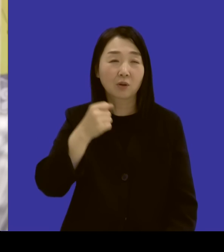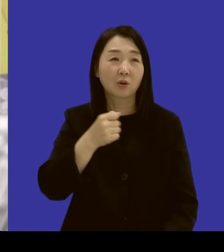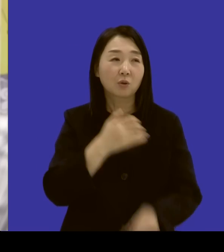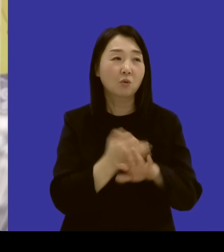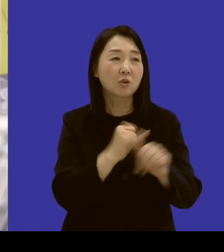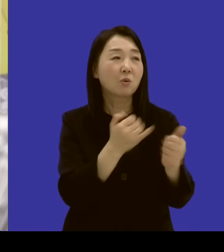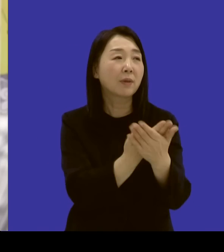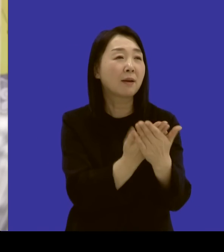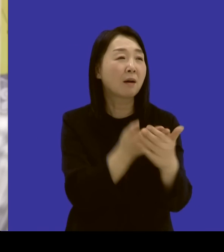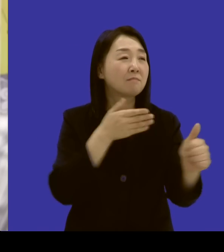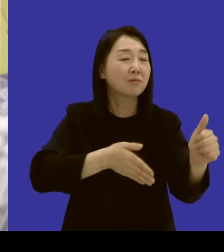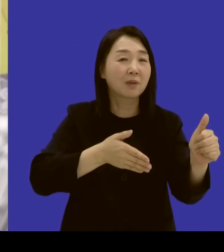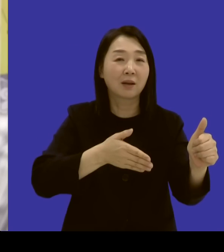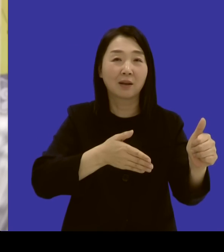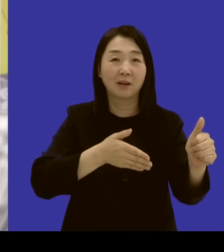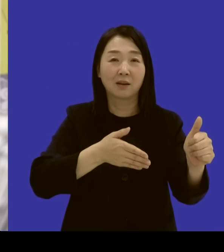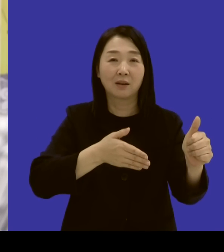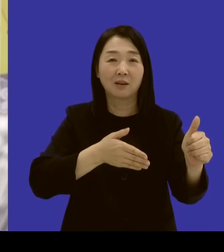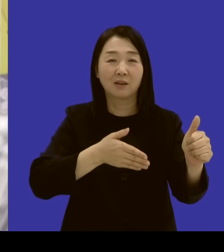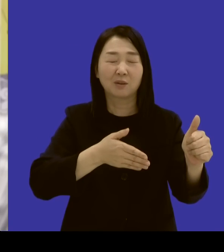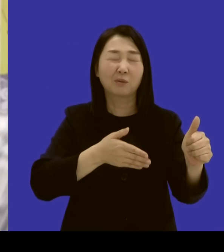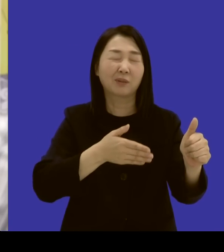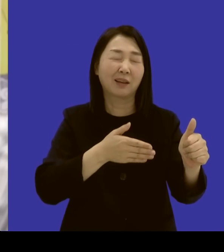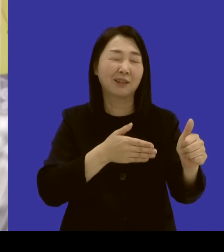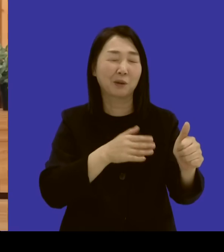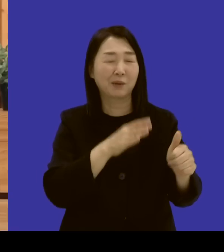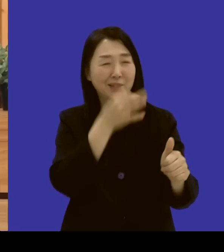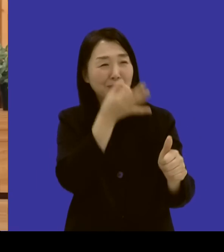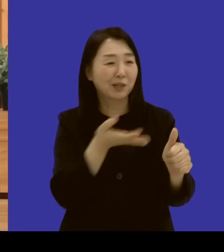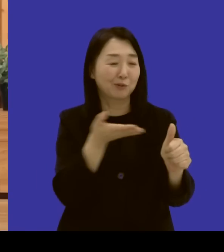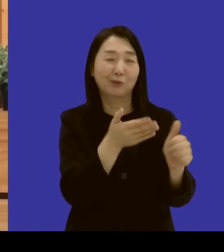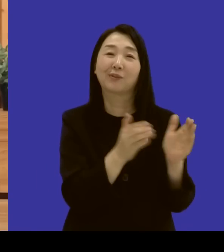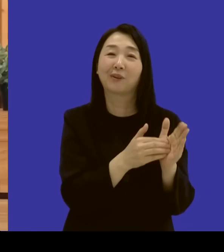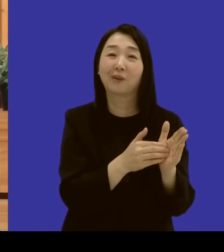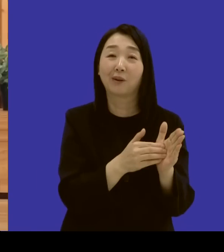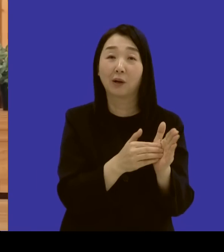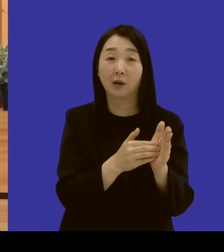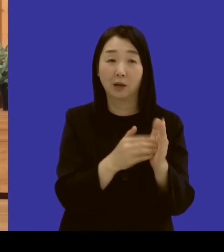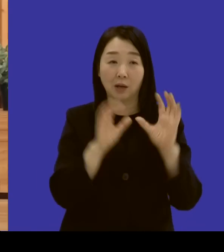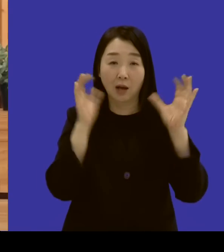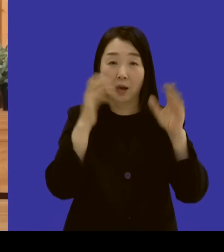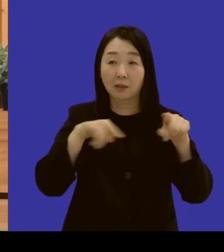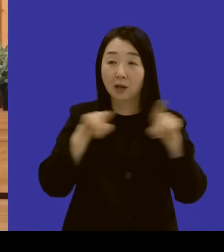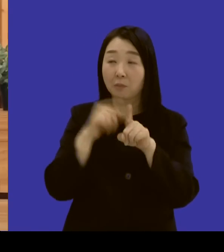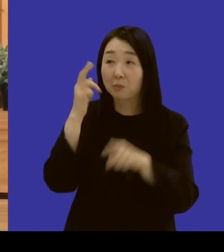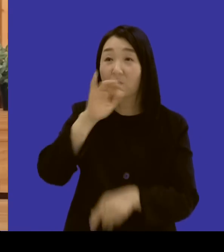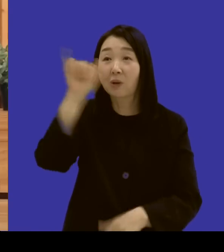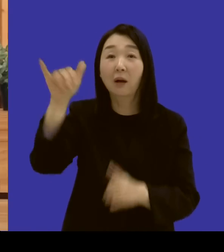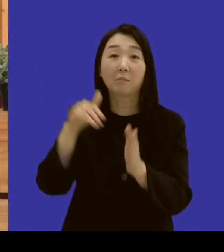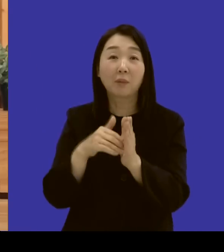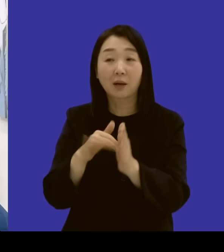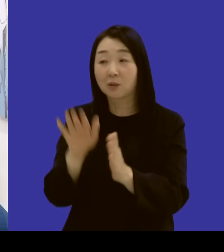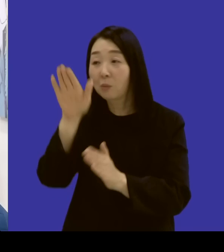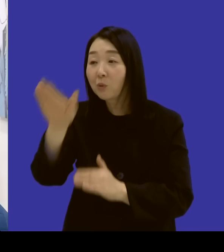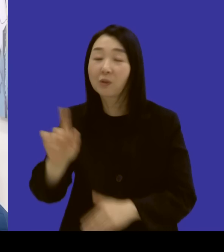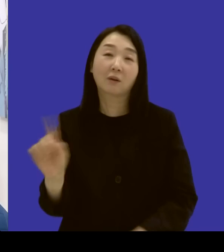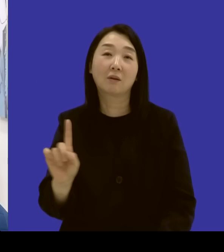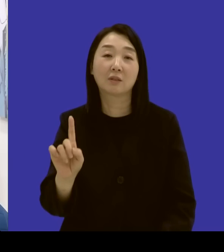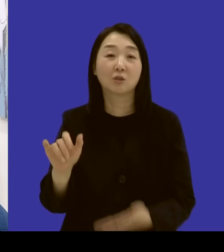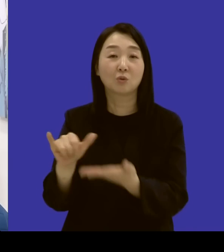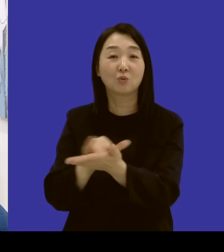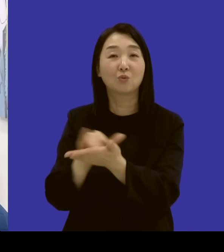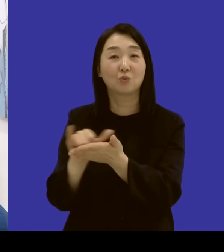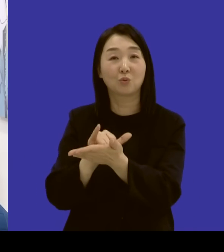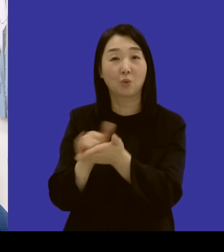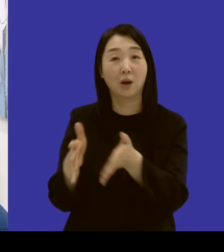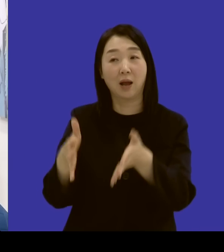막 그러면서 굉장히 못되게 굴었어요. 그러니까 지금 말씀하신 대로 아이를 데리고 미국으로 가셨어요. 네. 처음 어디로 가셨어요? 그래서 이제 뉴욕에 이제